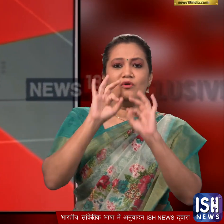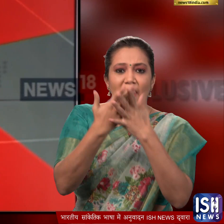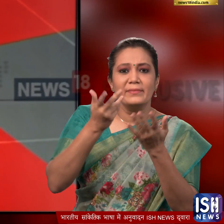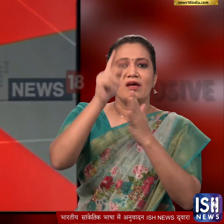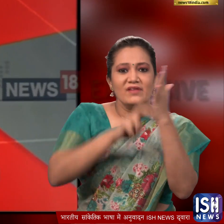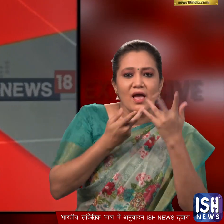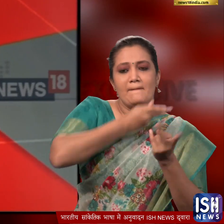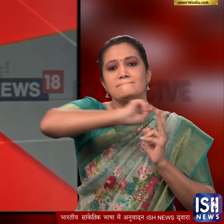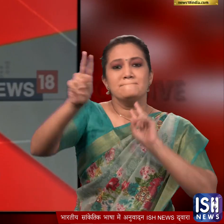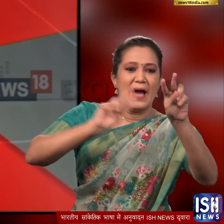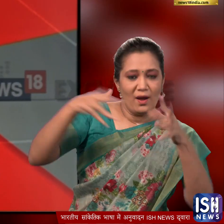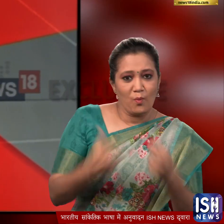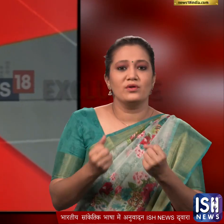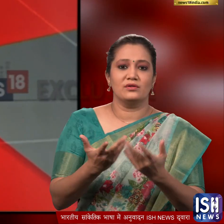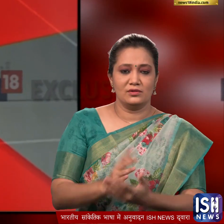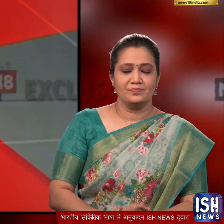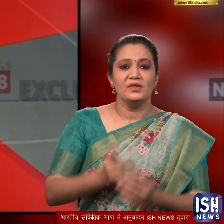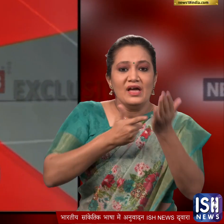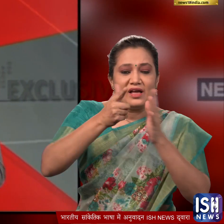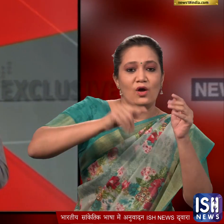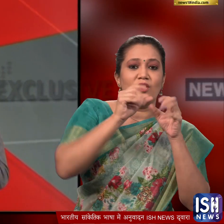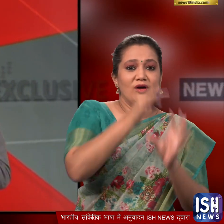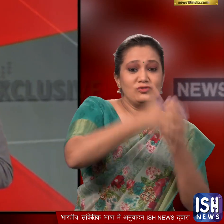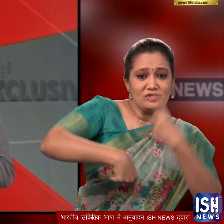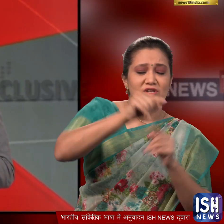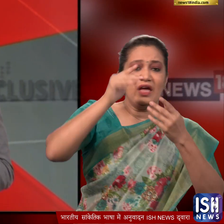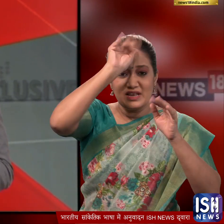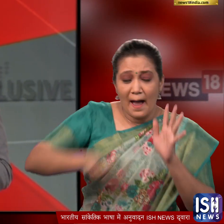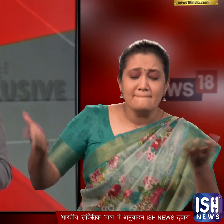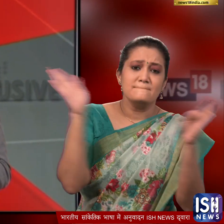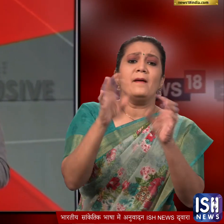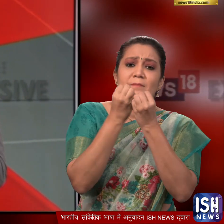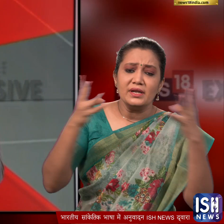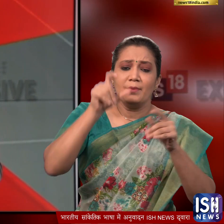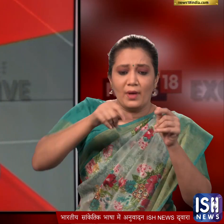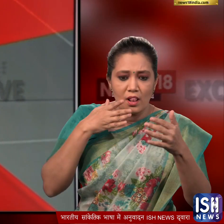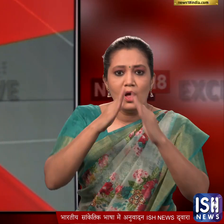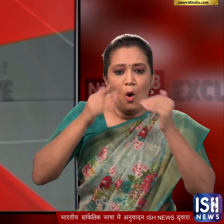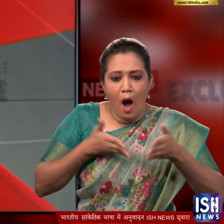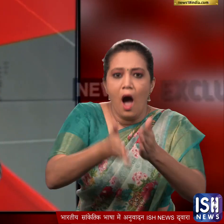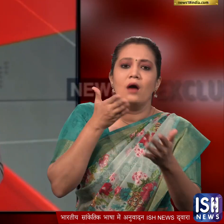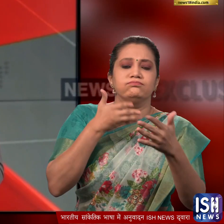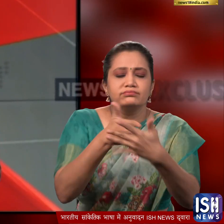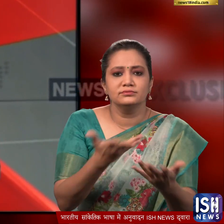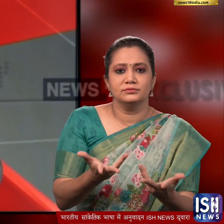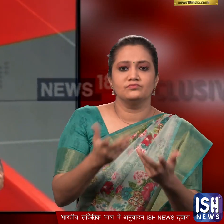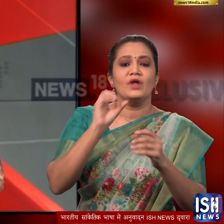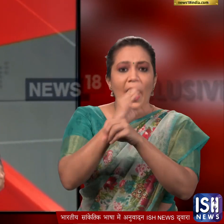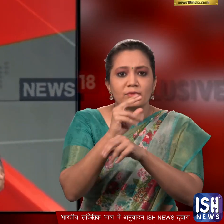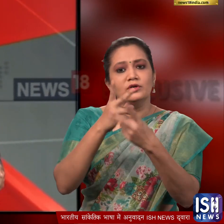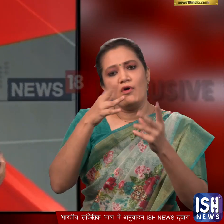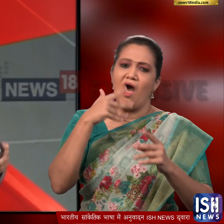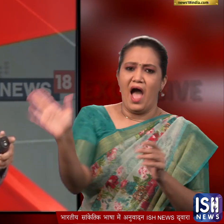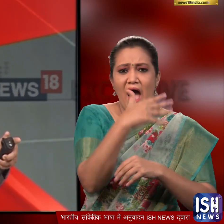में हर कोई अपने गांव, अपने परिवार के बीच रहना चाहता है। किसान संगठनों के भारत बंद की वजह से बहुत से लोग रास्ते में अटक गए। हालांकि किसानों